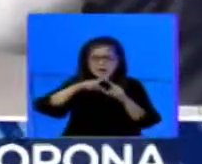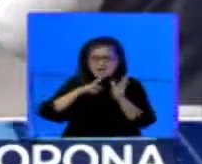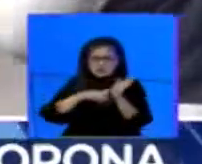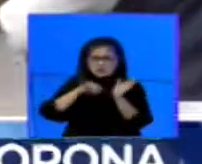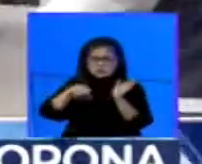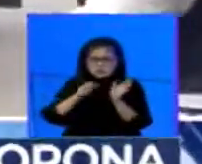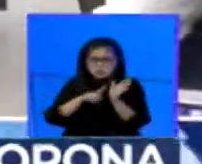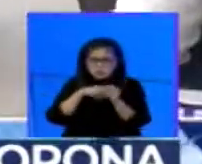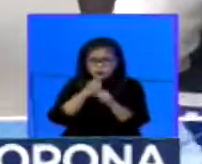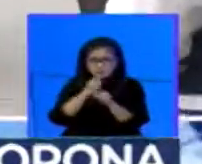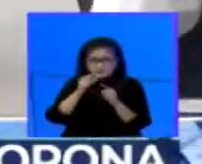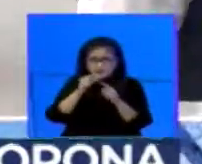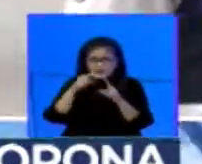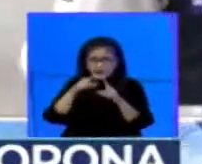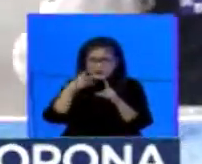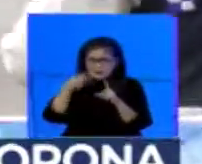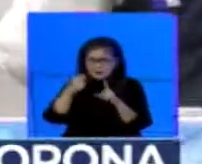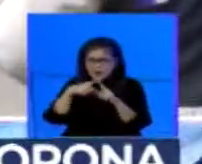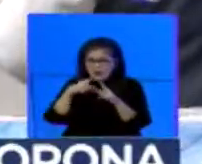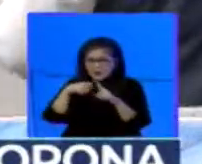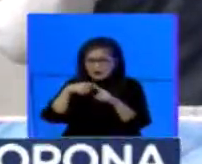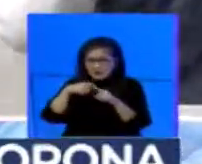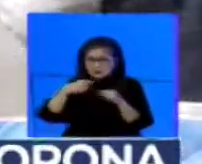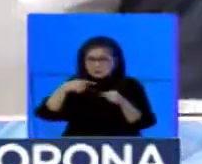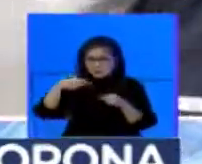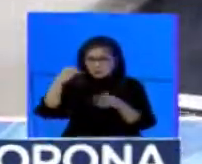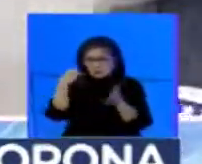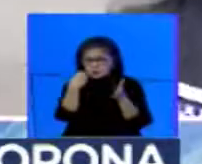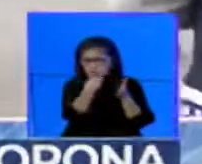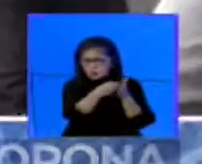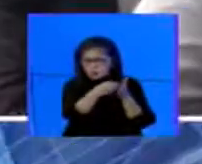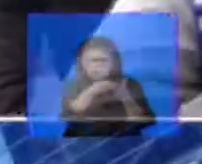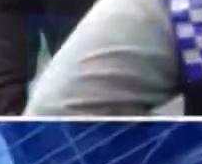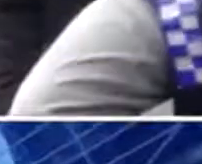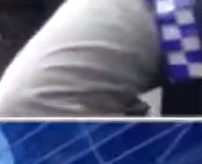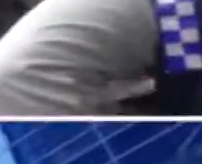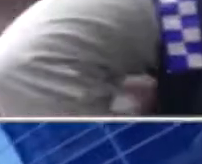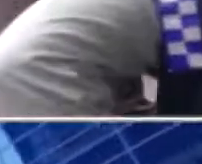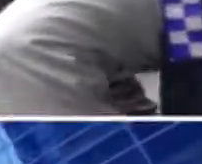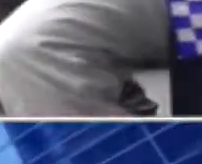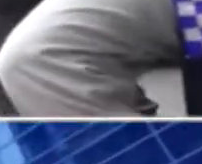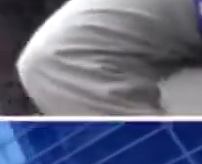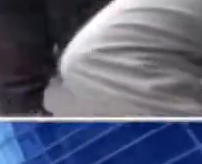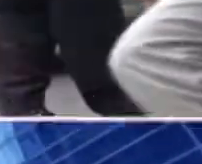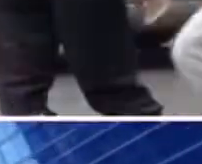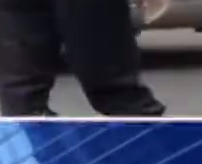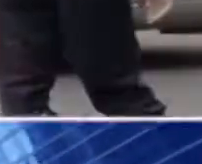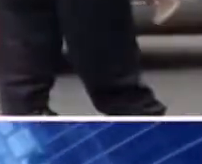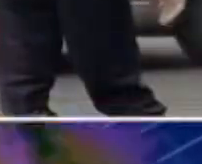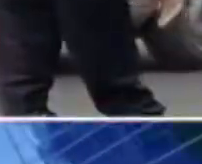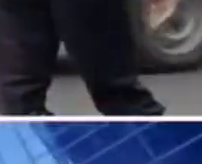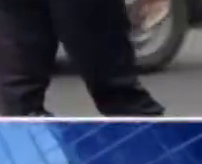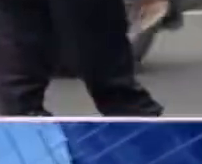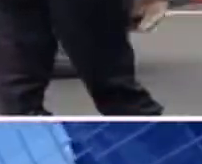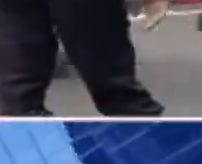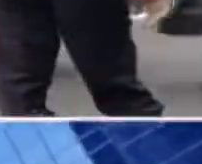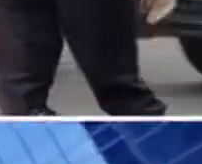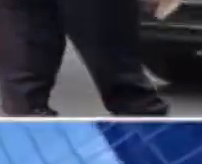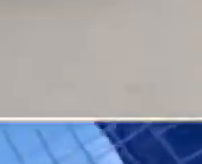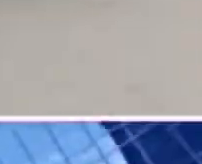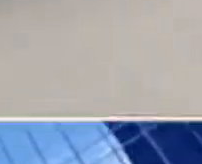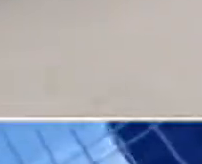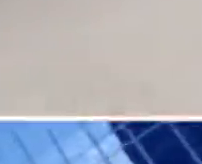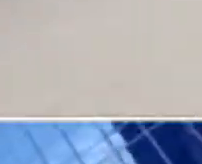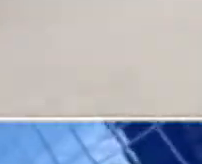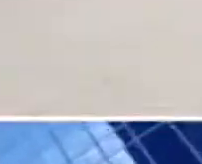exit tol Suramadu exit tol Dupa dan juga ada di Pabean cantikan sementara checkpoint yang paling ramai adalah checkpoint di tempat saya